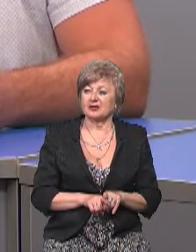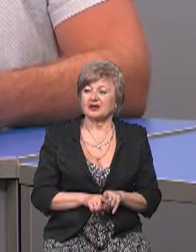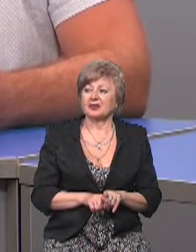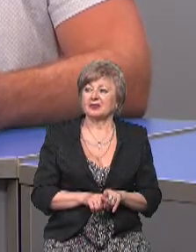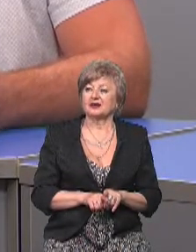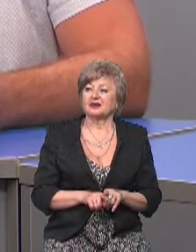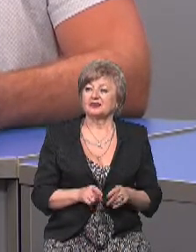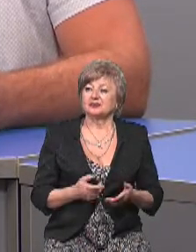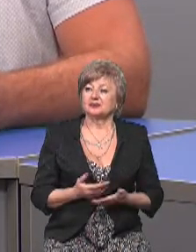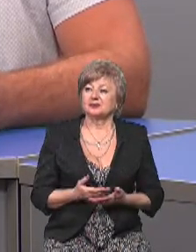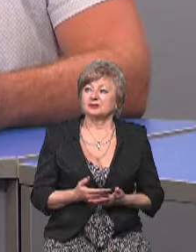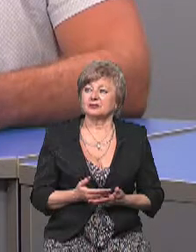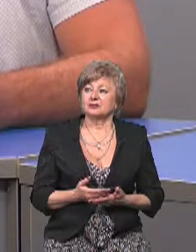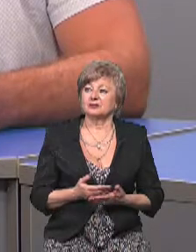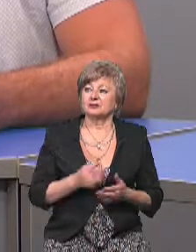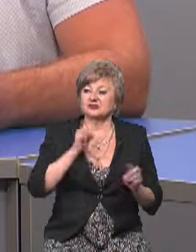Вивозьте за